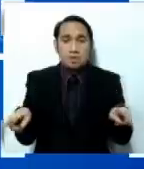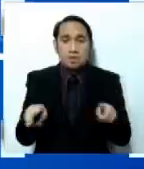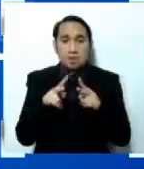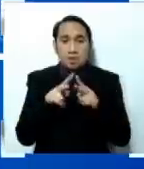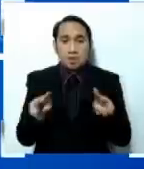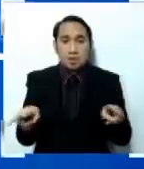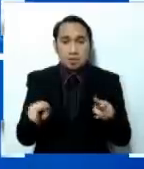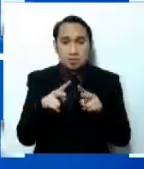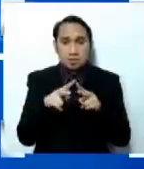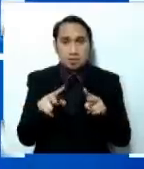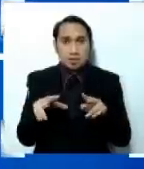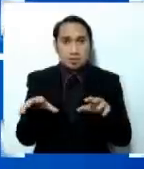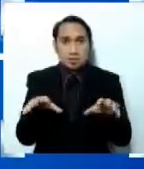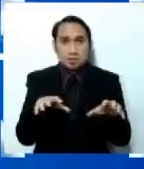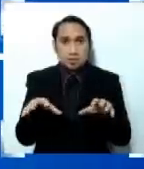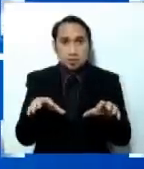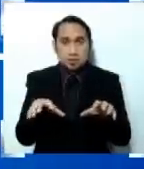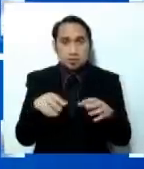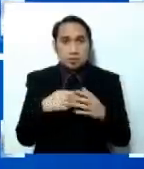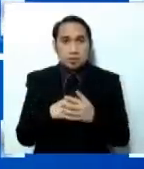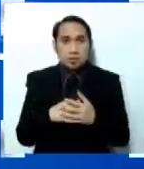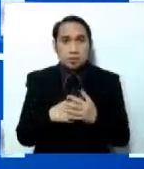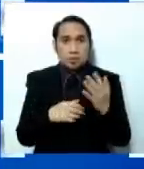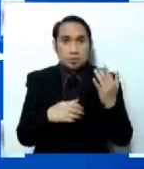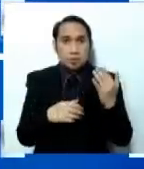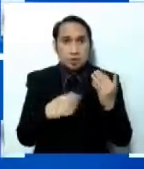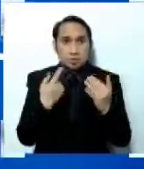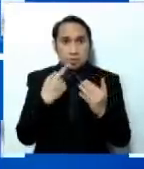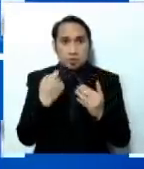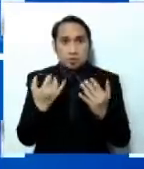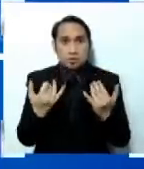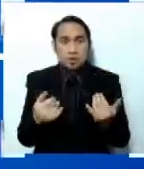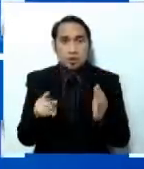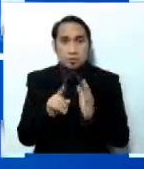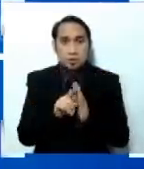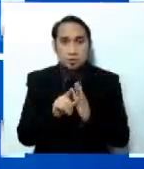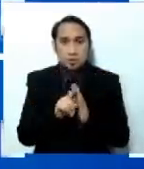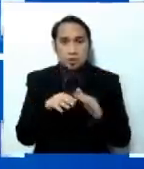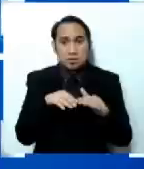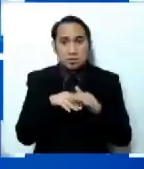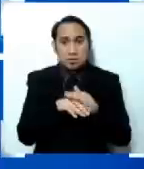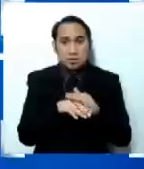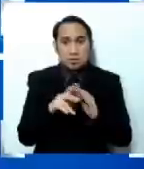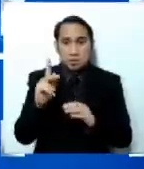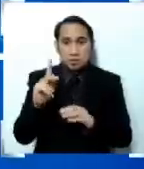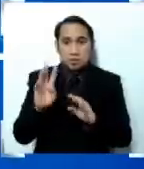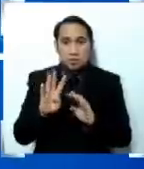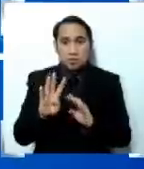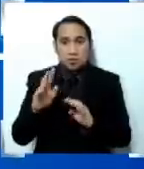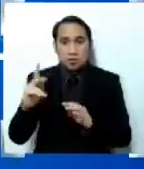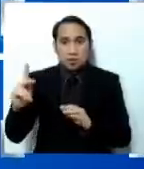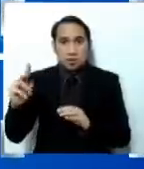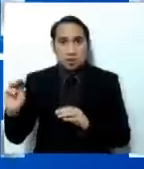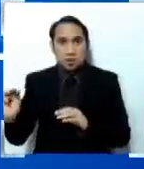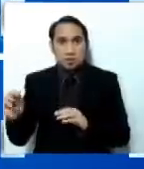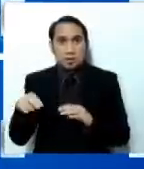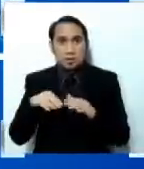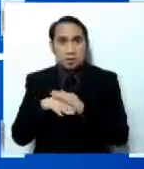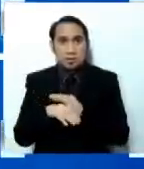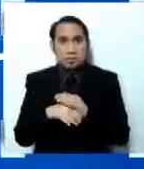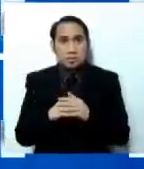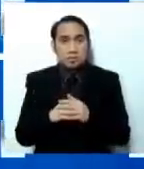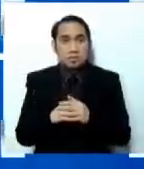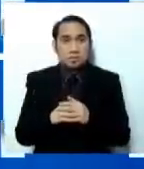sa Erosin, Sorsogon. Dahil dito ipinagbabawal na ang pagpasok sa 4-kilometer permanent danger zone.